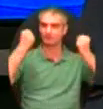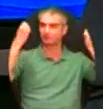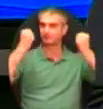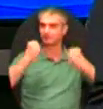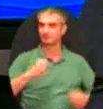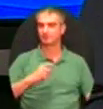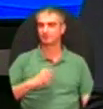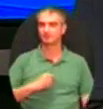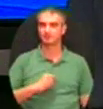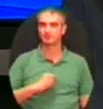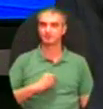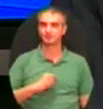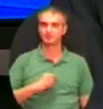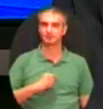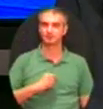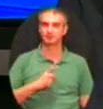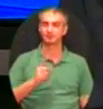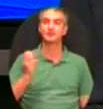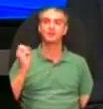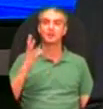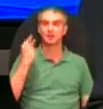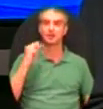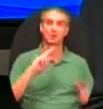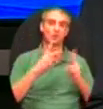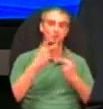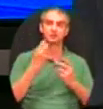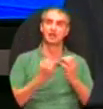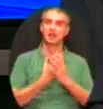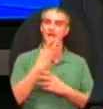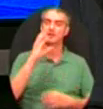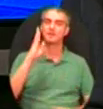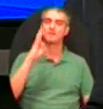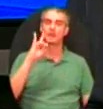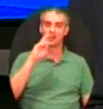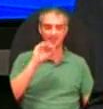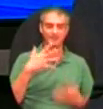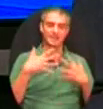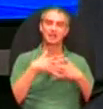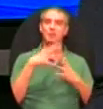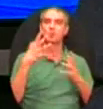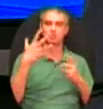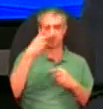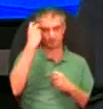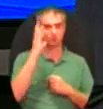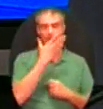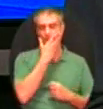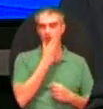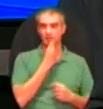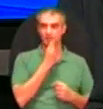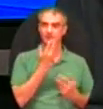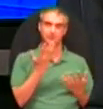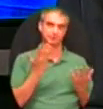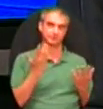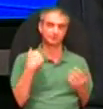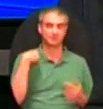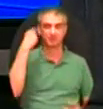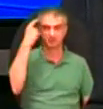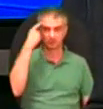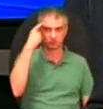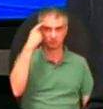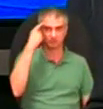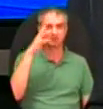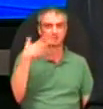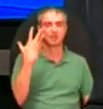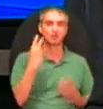לזה ומתלהבים. לא, אבל באו, הייתה קבוצה מבחרן וקבוצה מייחוד האמירויות, זה גם יפה. אז אני חושב